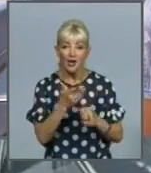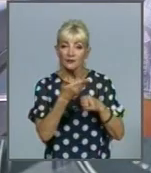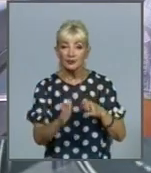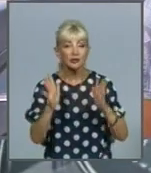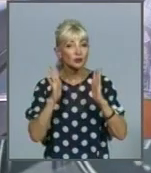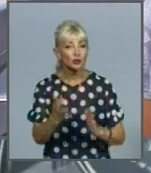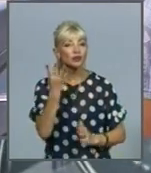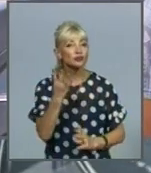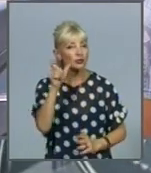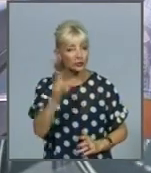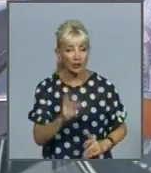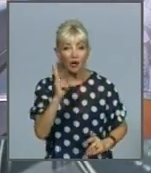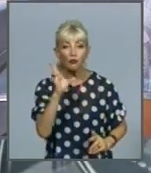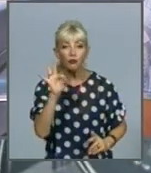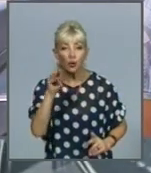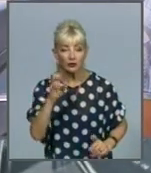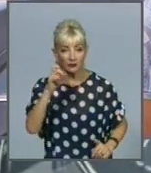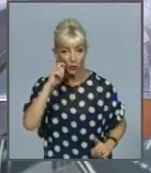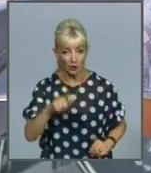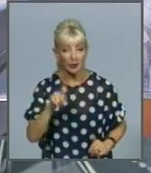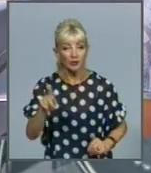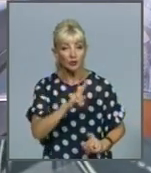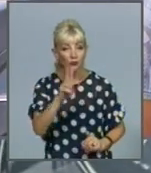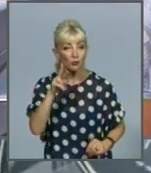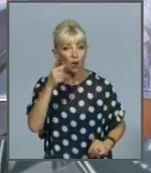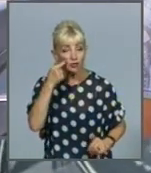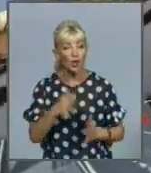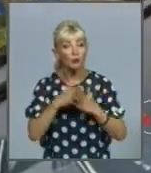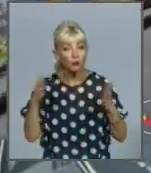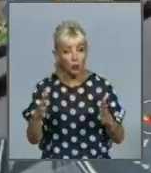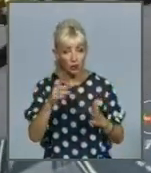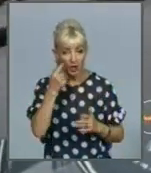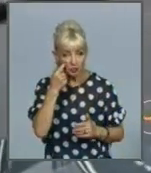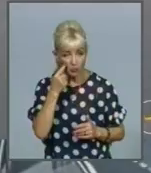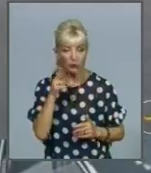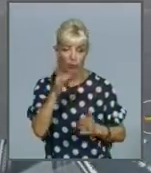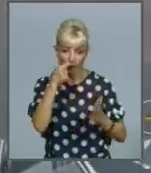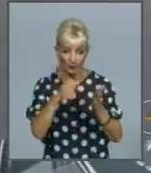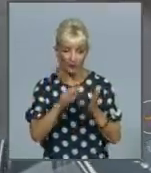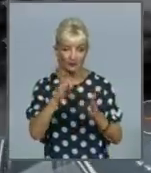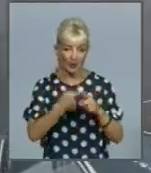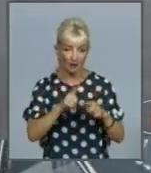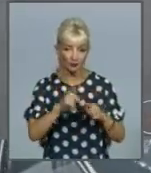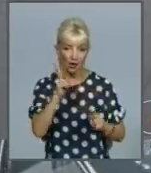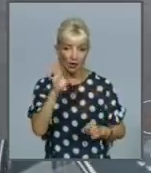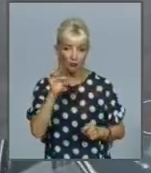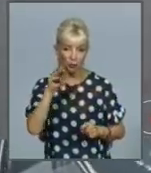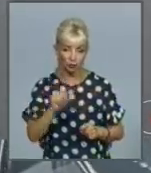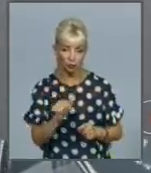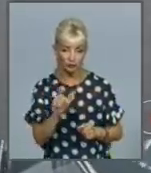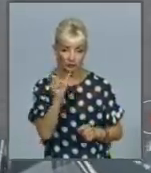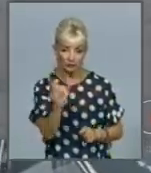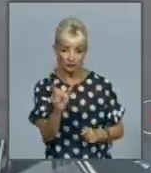4 человека. И те, кто по очкам завоевывает больше всего очков, попадают в эту квоту. Левицкий